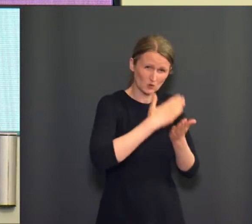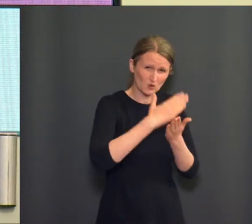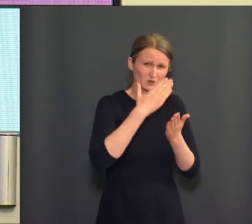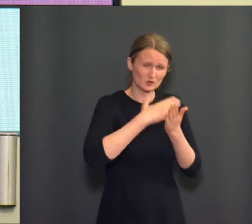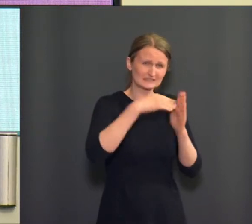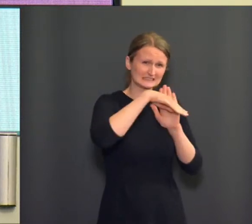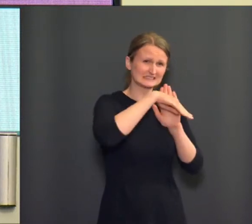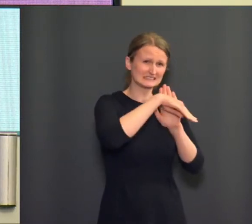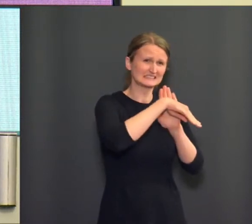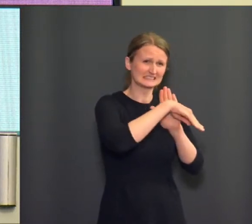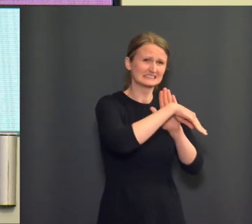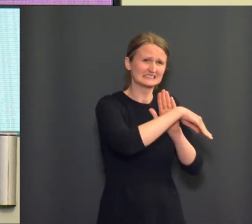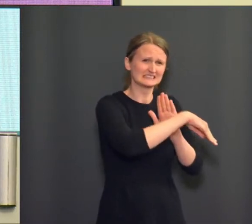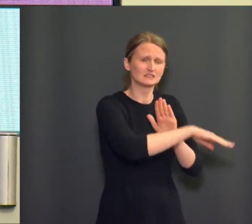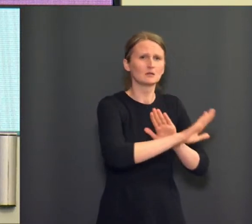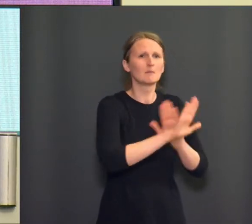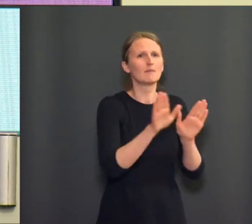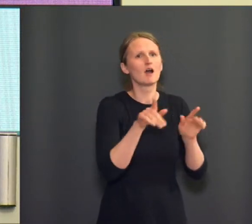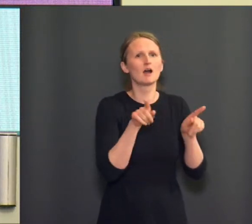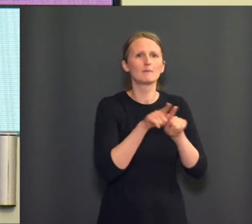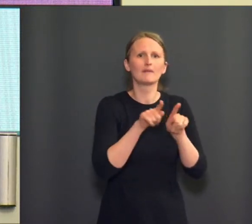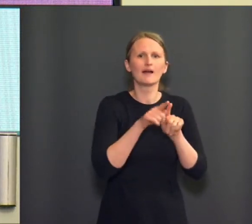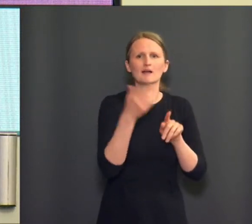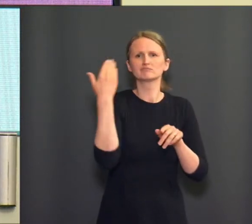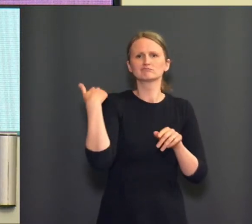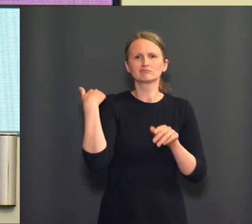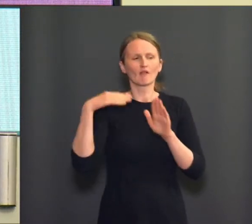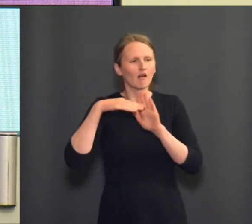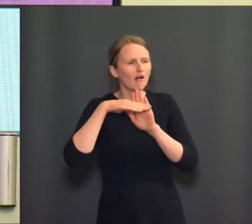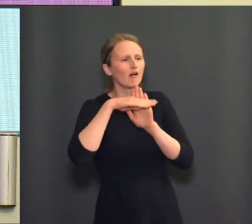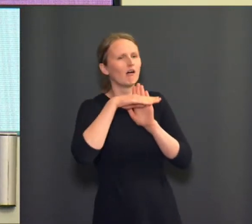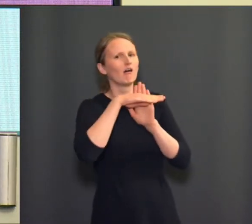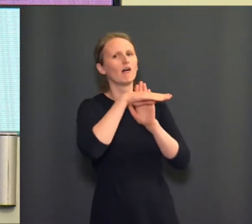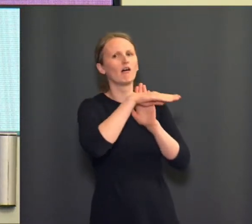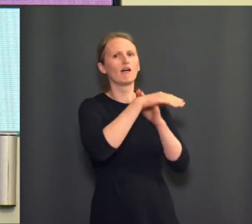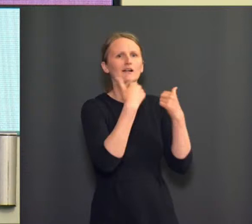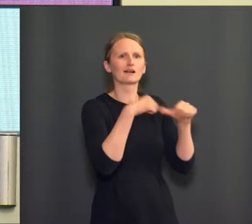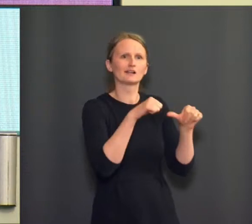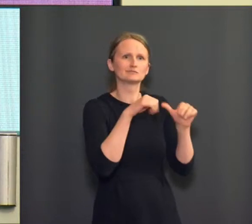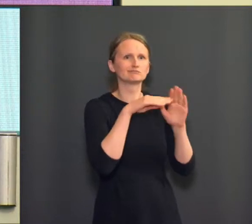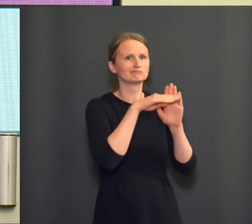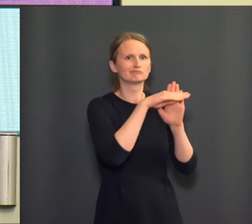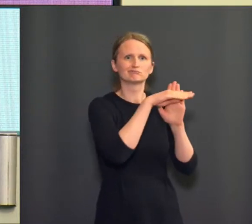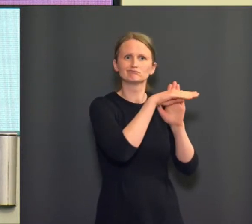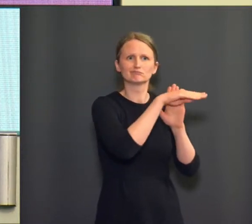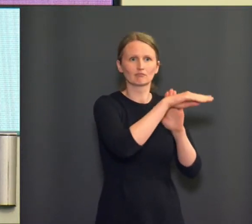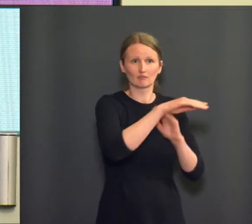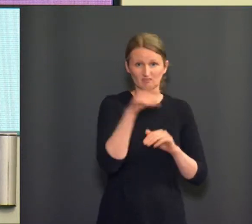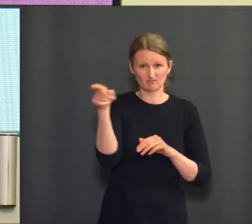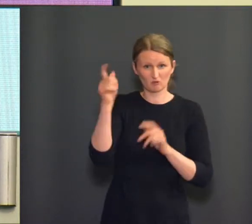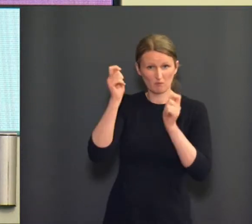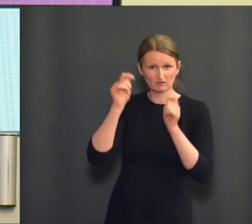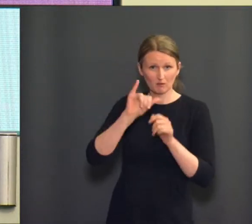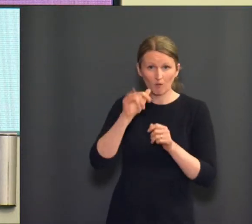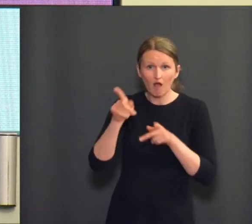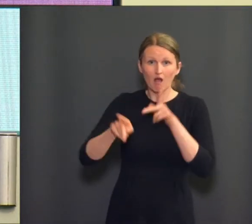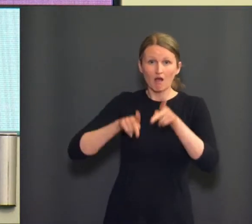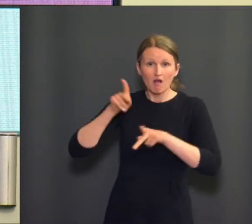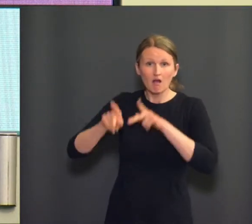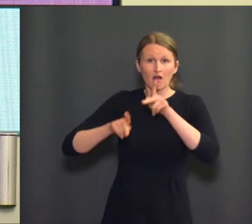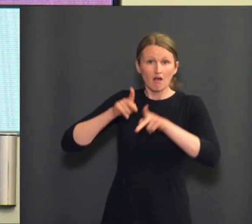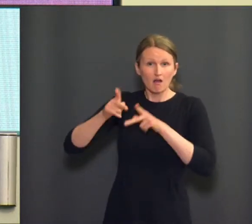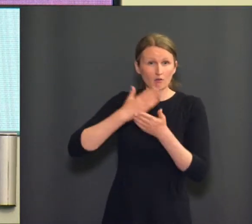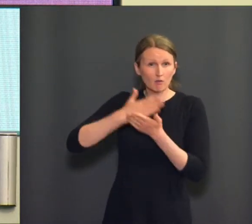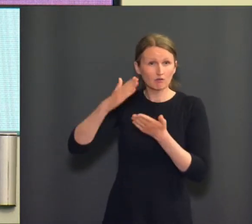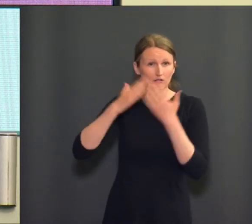quo qui est péjoratif en poids sur le système de santé. Nous en avons tous effectivement marre, on le sait, nous sommes tous fatigués